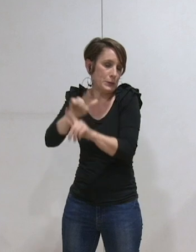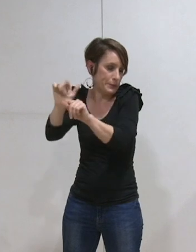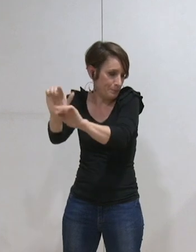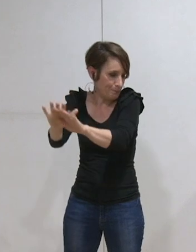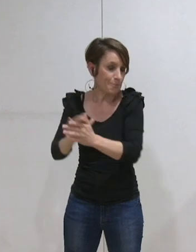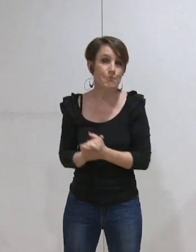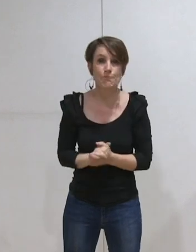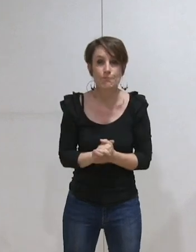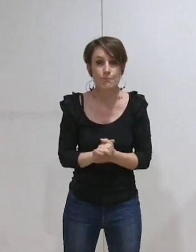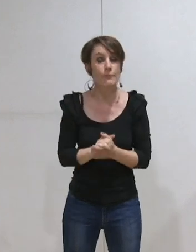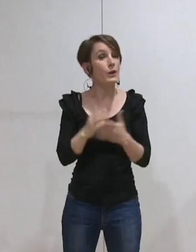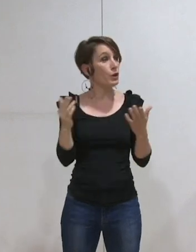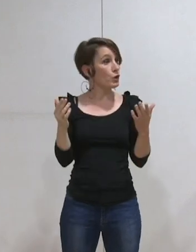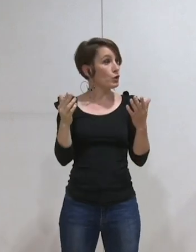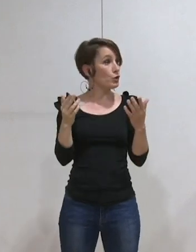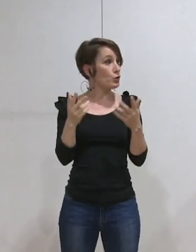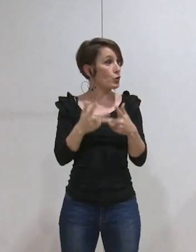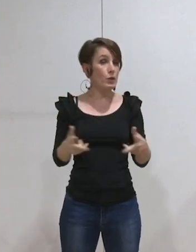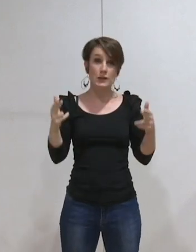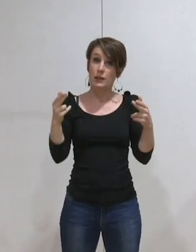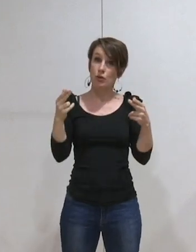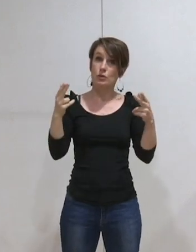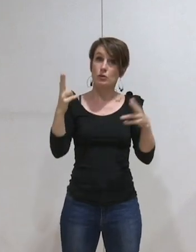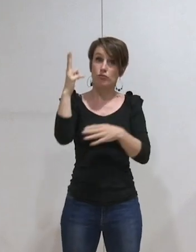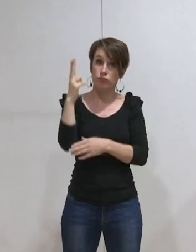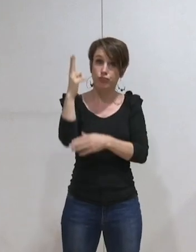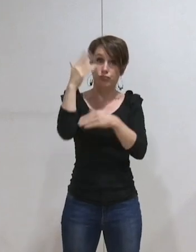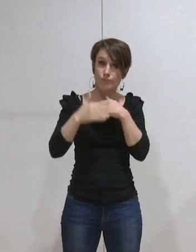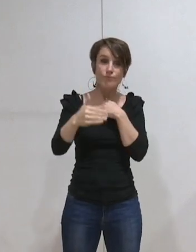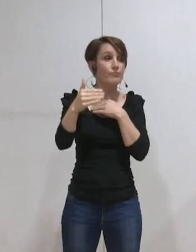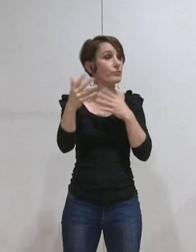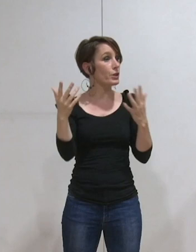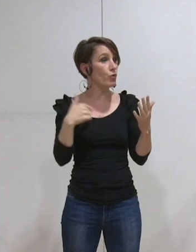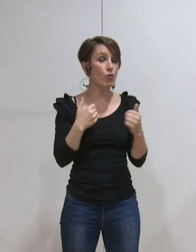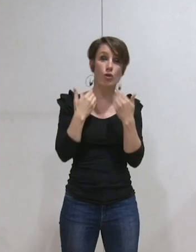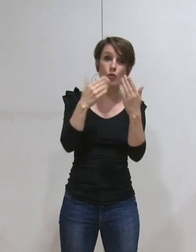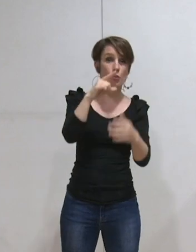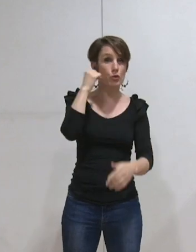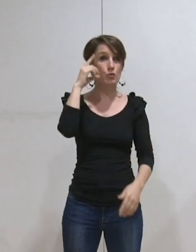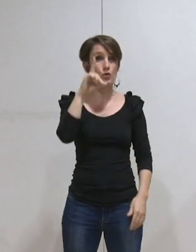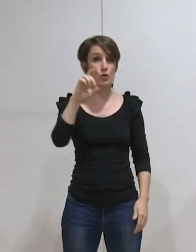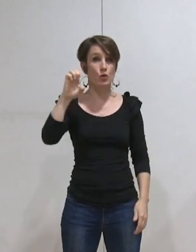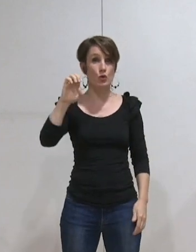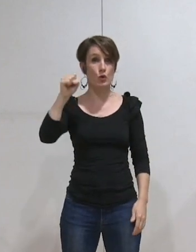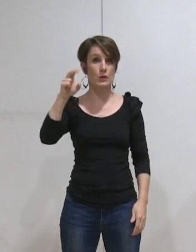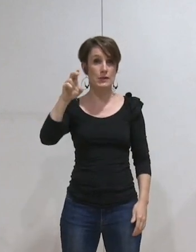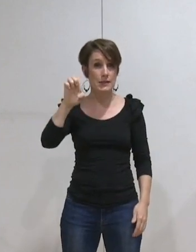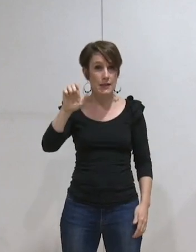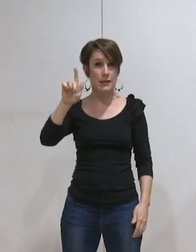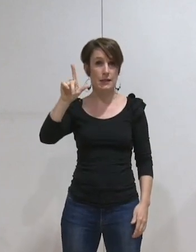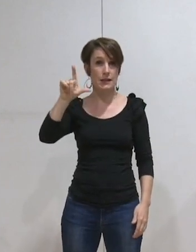euh donc je déclare la séance ouverte et je vous propose de désigner monsieur de séglier comme secrétaire de